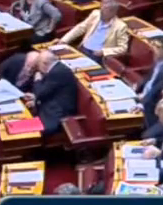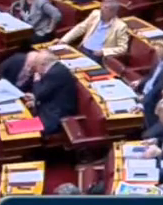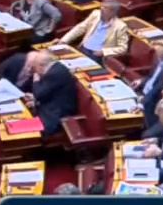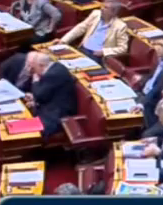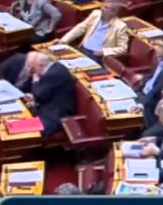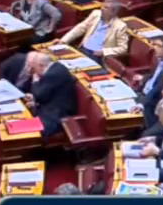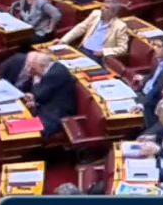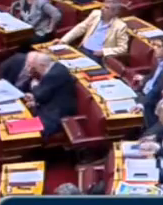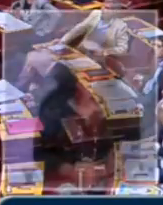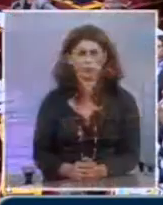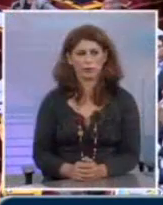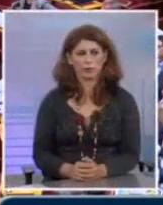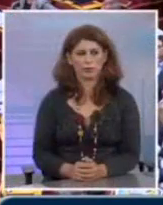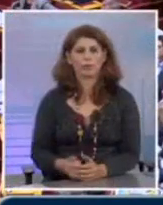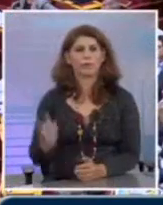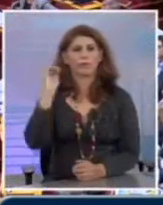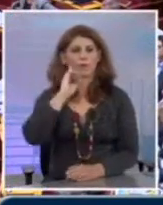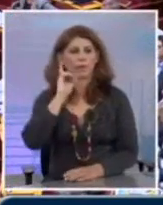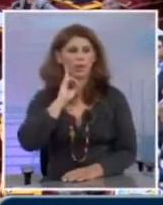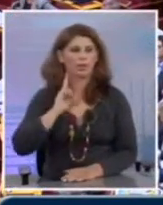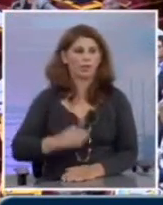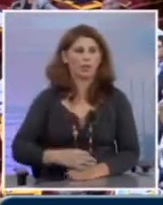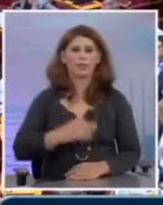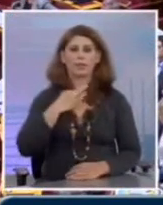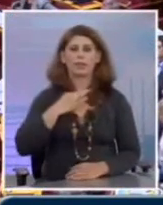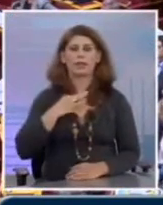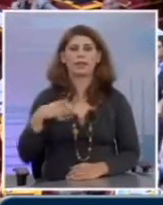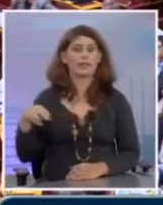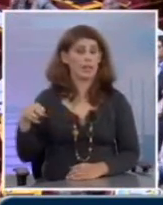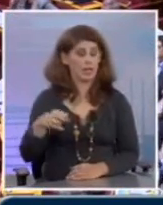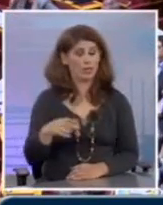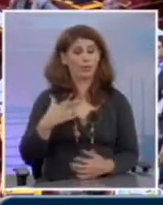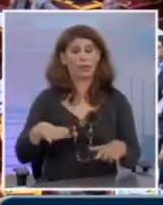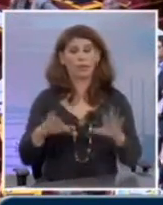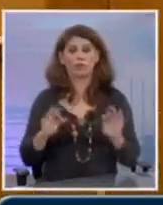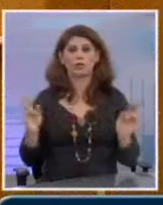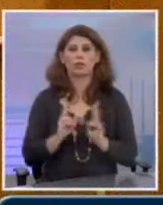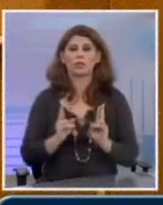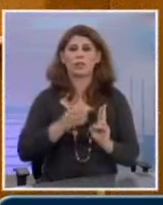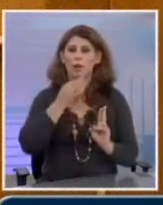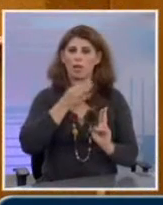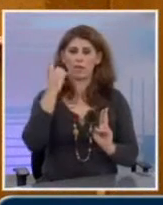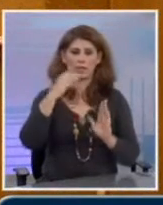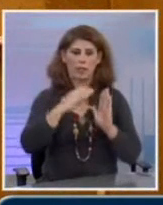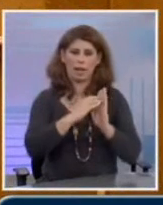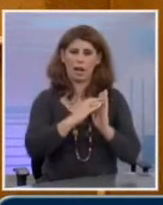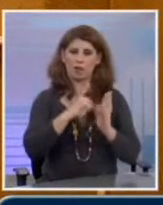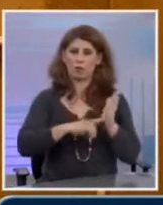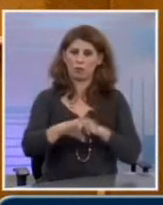Κυρίες και κύριοι συνάδελφοι, θα ξεκινήσω από μια σύντομη αναφορά σε ένα άρθρο του πολυνομοσχεδίου, το άρθρο